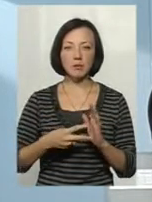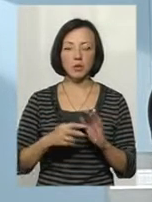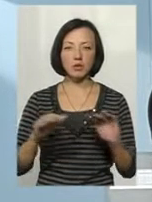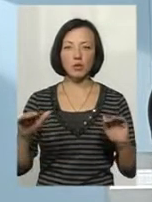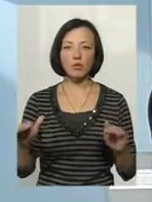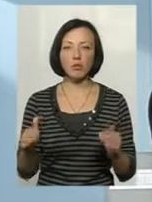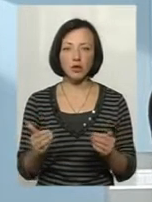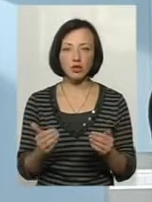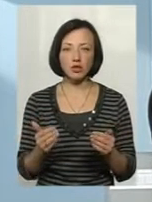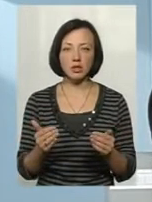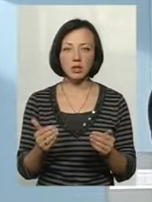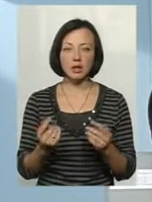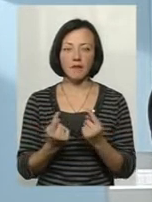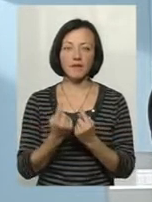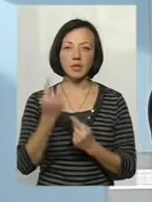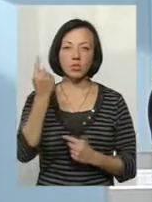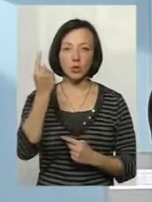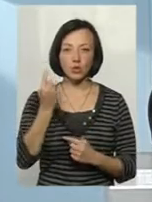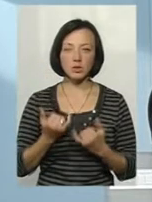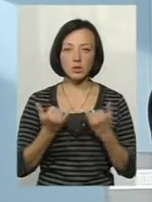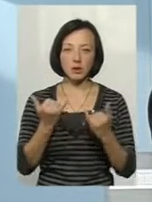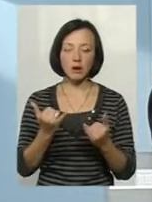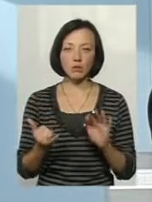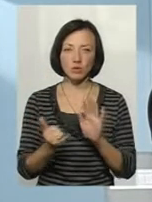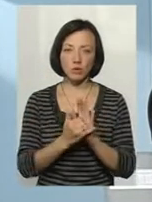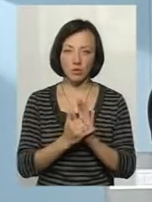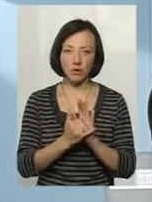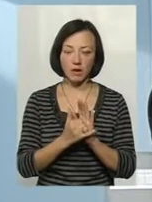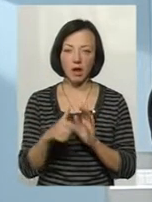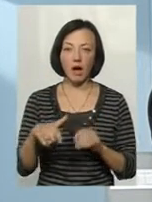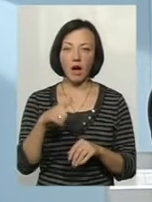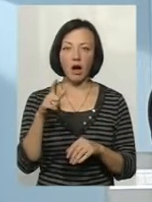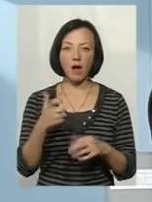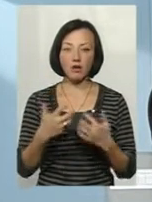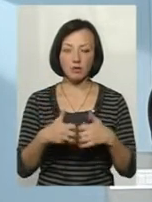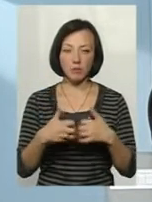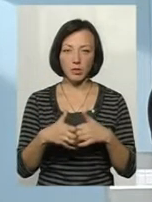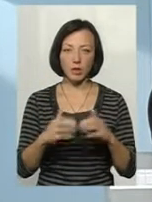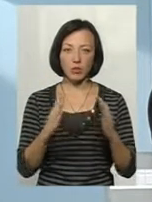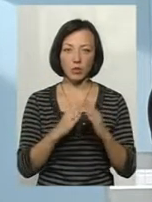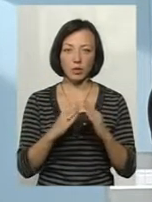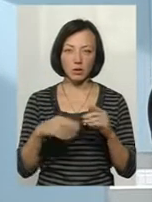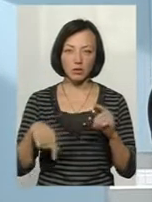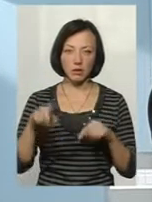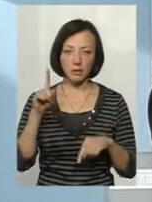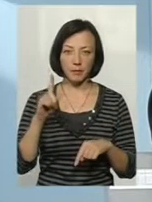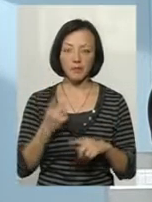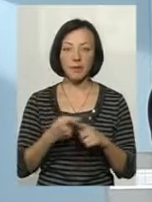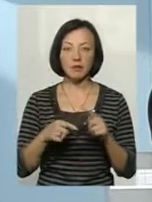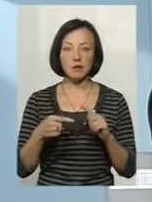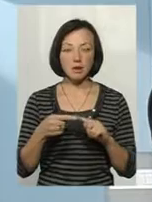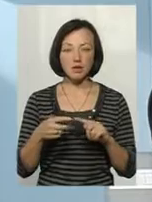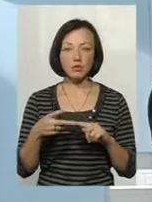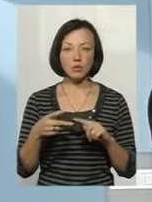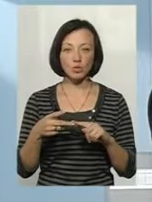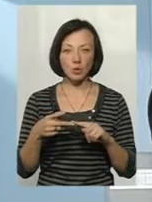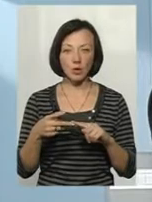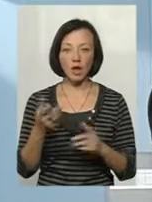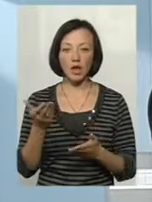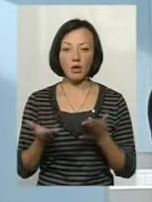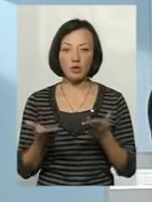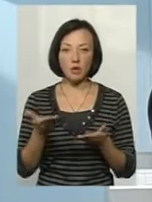обмеження висотності для встановлення газових приладів в будинках. Це раз. Друге,